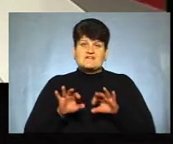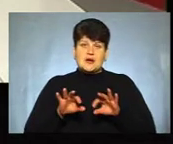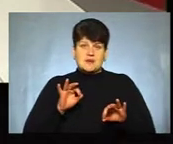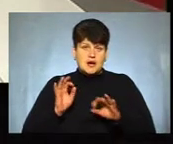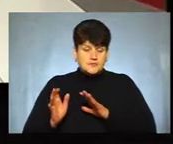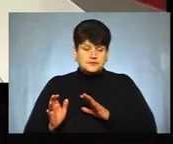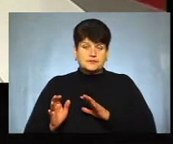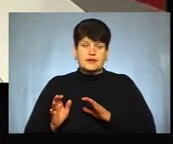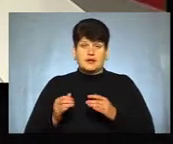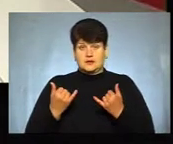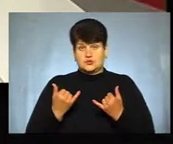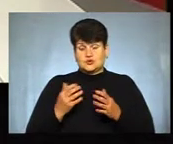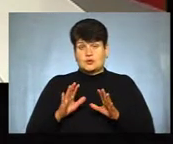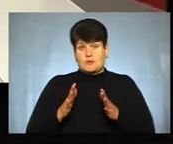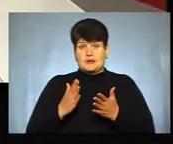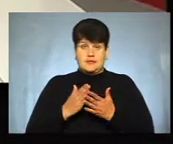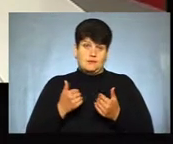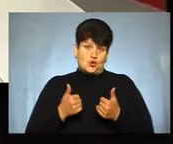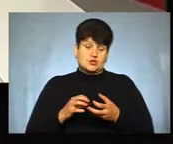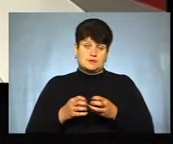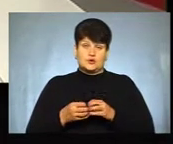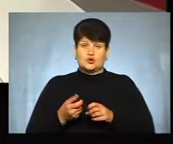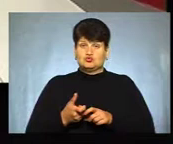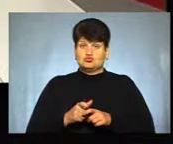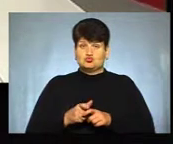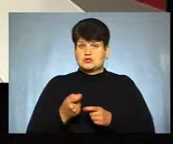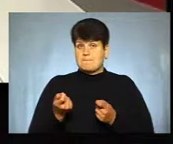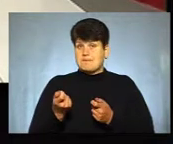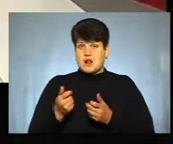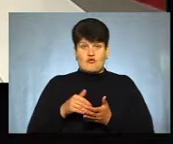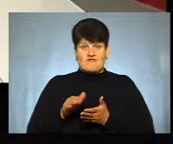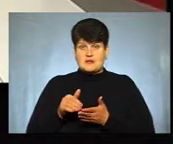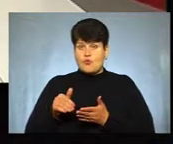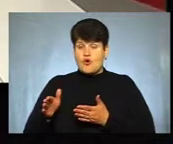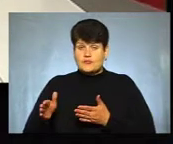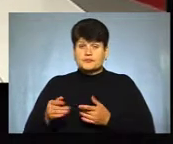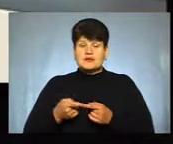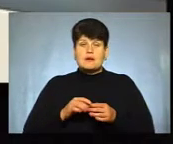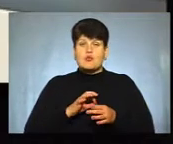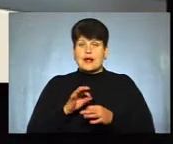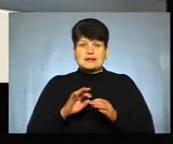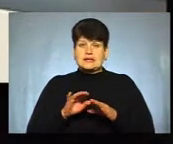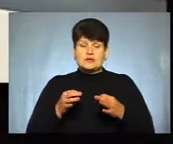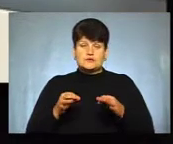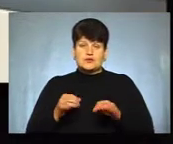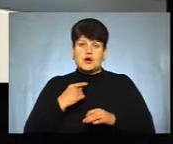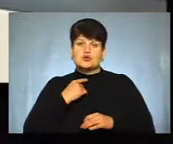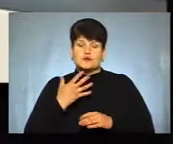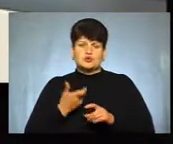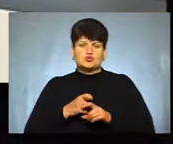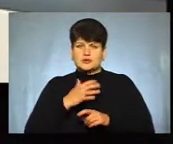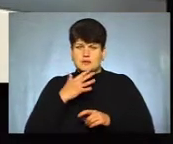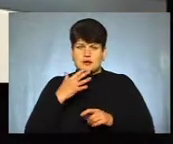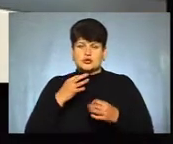власне, на даний момент маємо такий хороший результат. Дуже мало відмов, ну, тобто, такі проекти, які не допущено до голосування, дуже багато проектів,